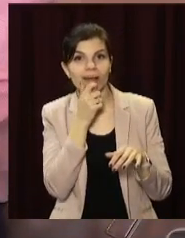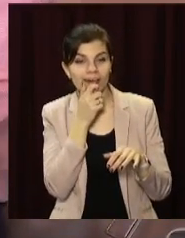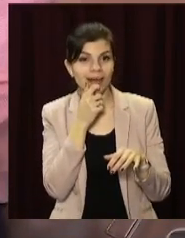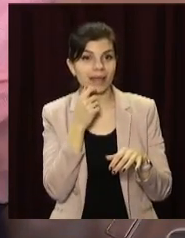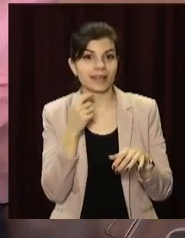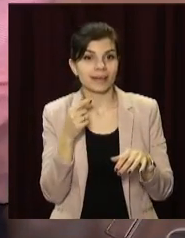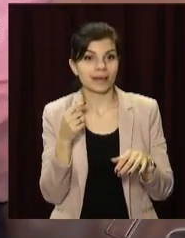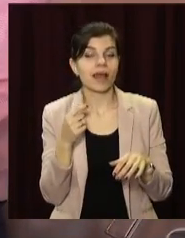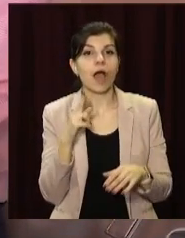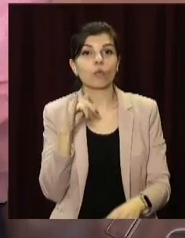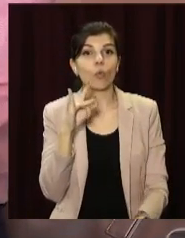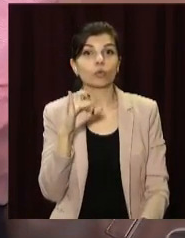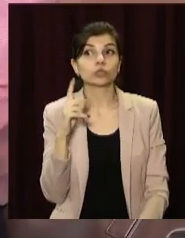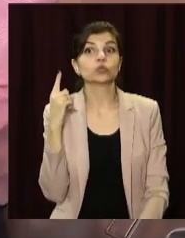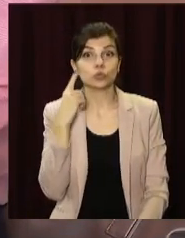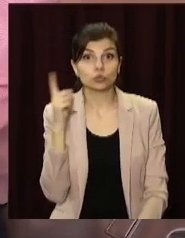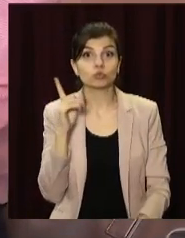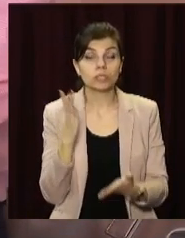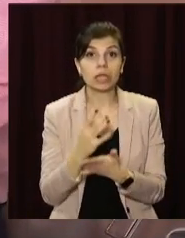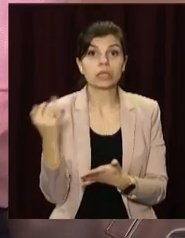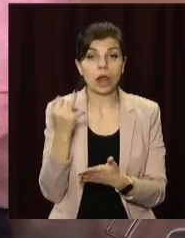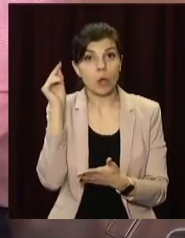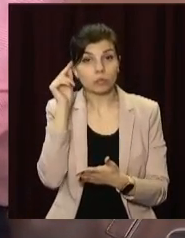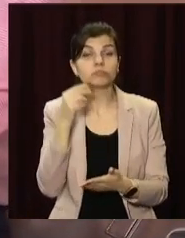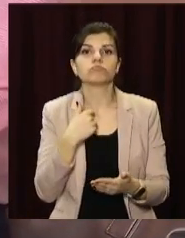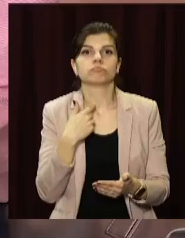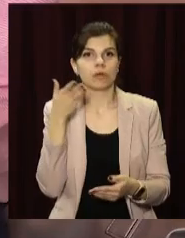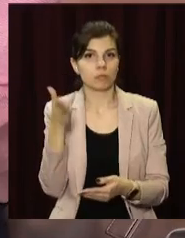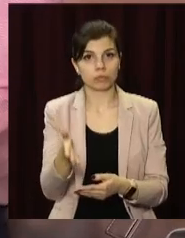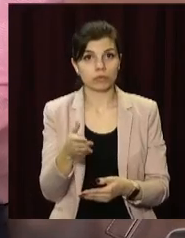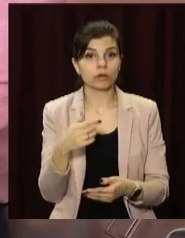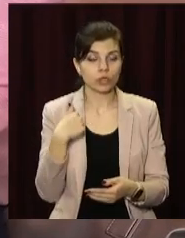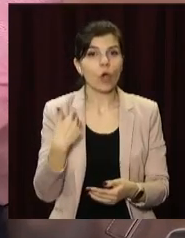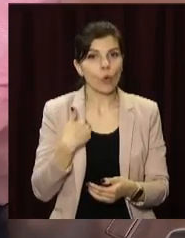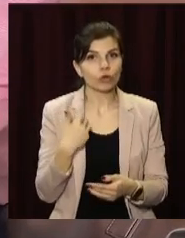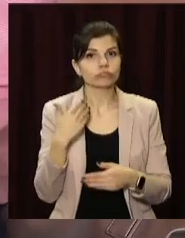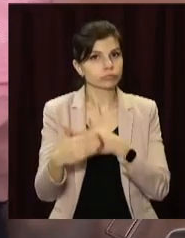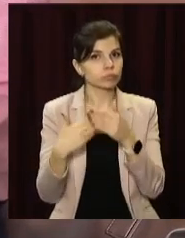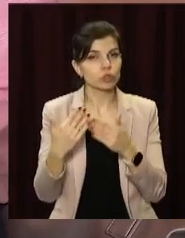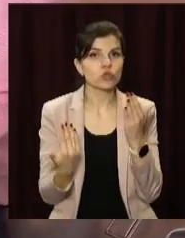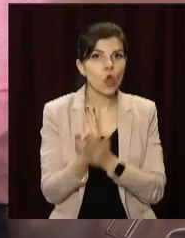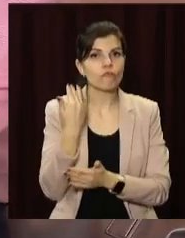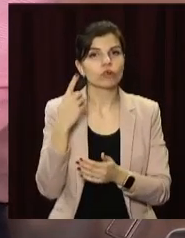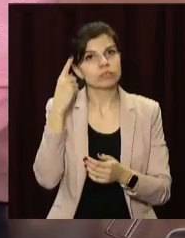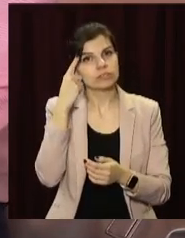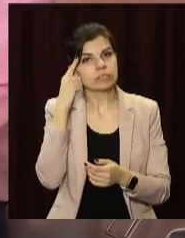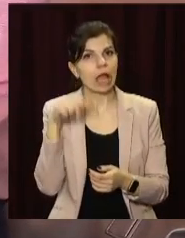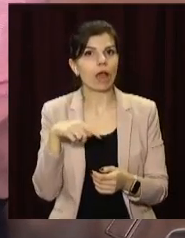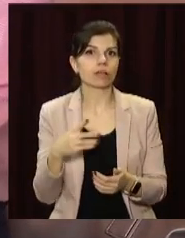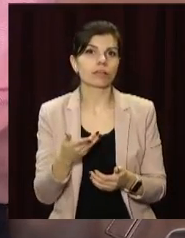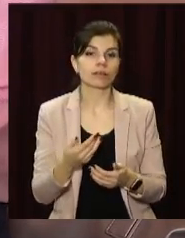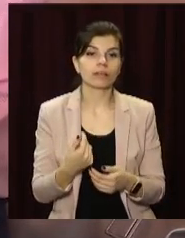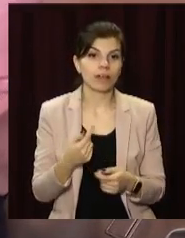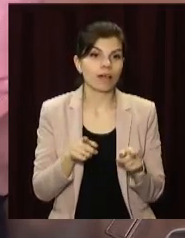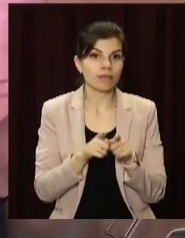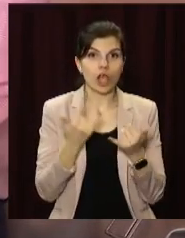Заінтересували дуже курси сильно, так як обучення, хочу продвіження нових чого-то знань, так як